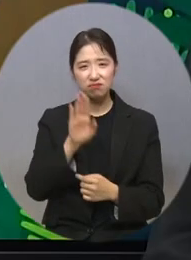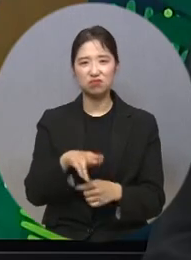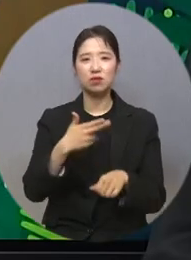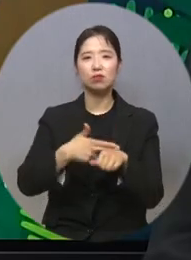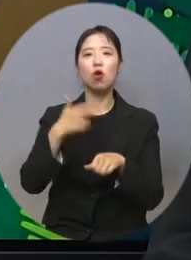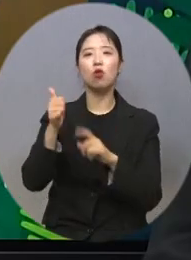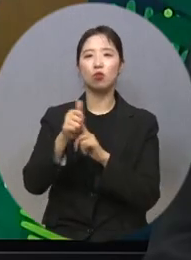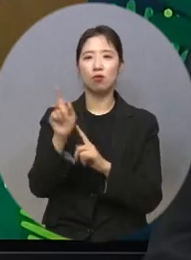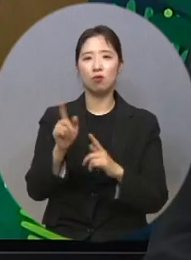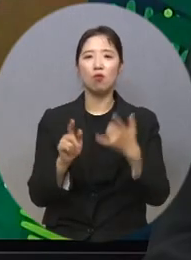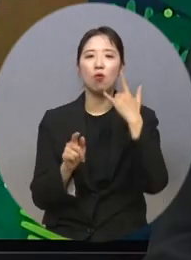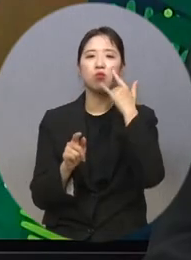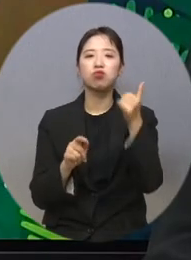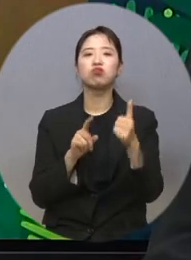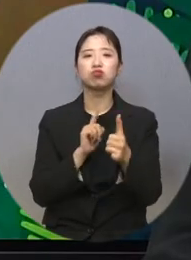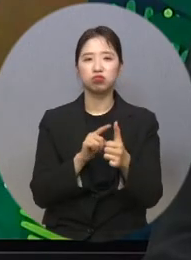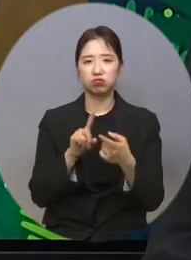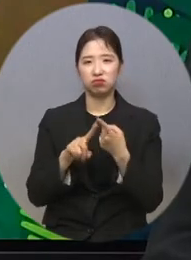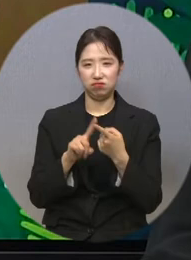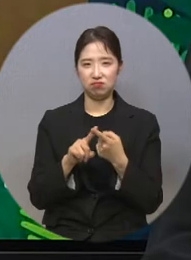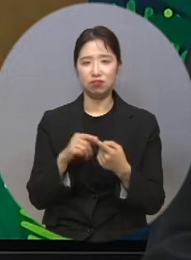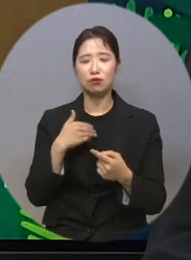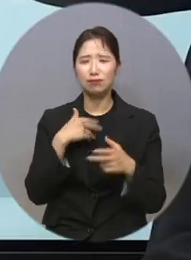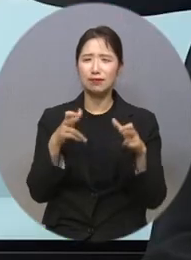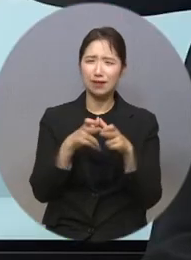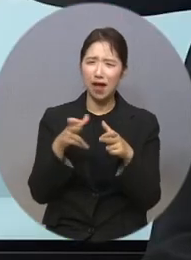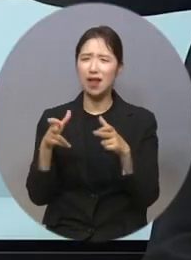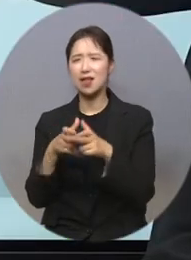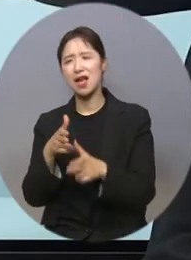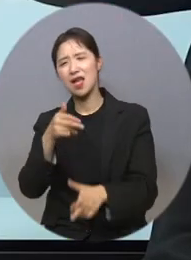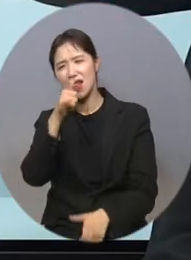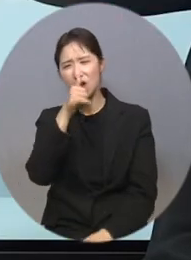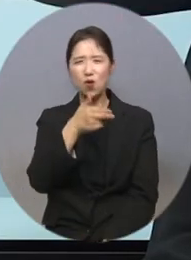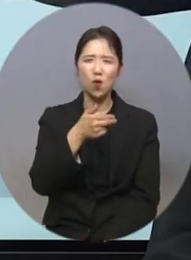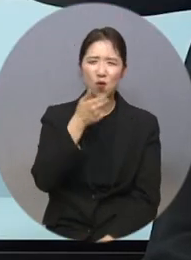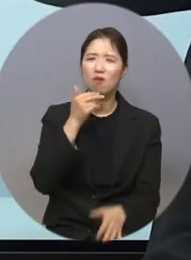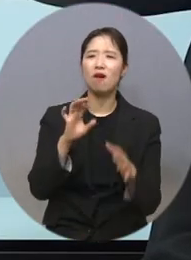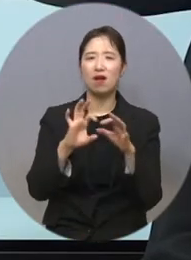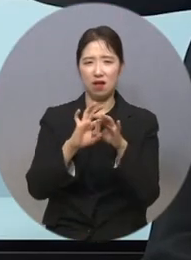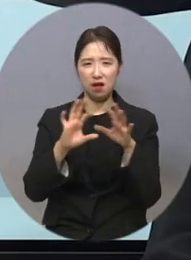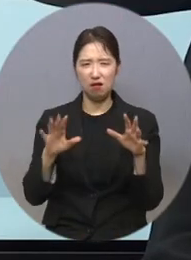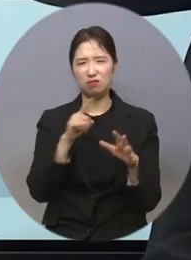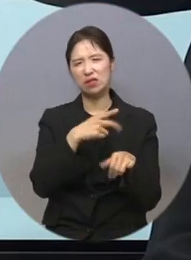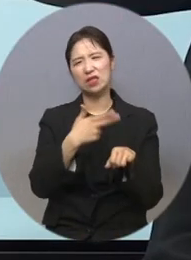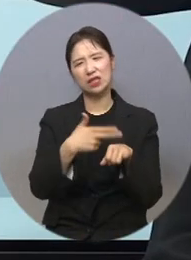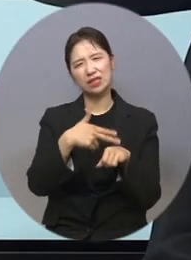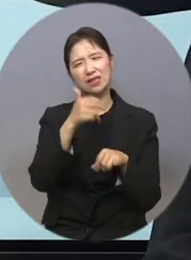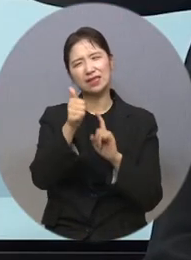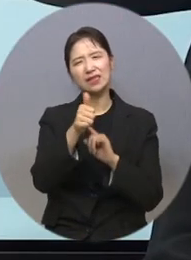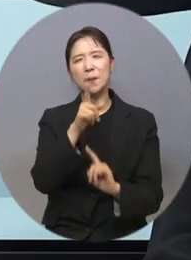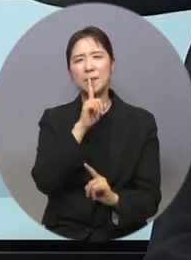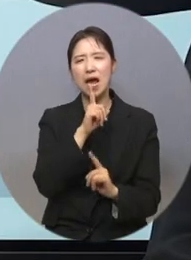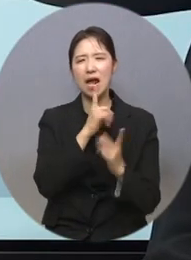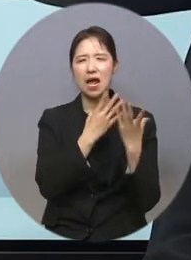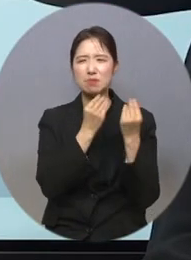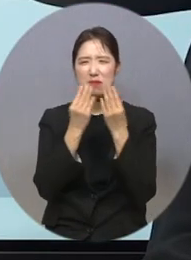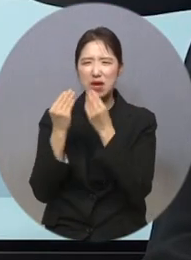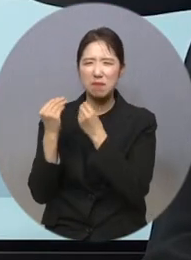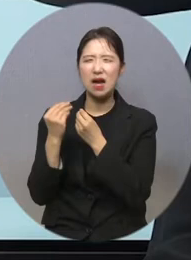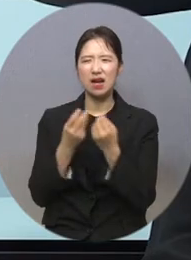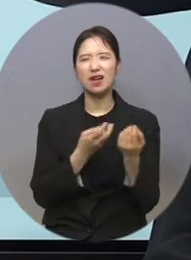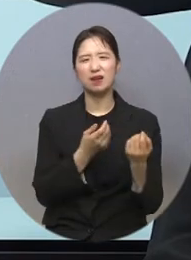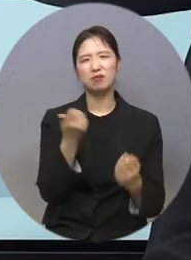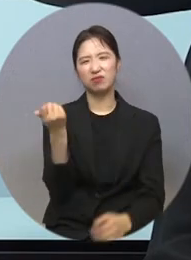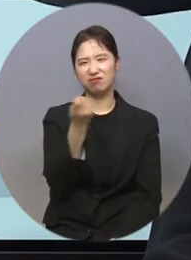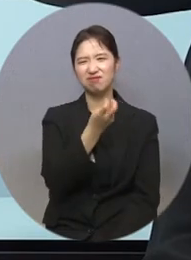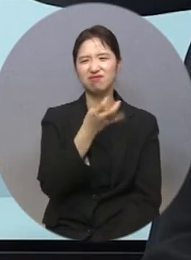괜히 부모님 그러니까 꼭 지금 저희가 장애 비장 이런 얘기를 떠나서 그런 선생님들이 좀 있으셨던 기억이 갑자기 막 납니다. 그래서